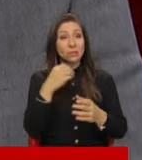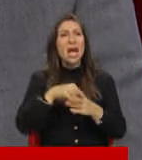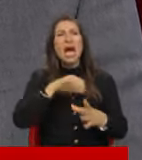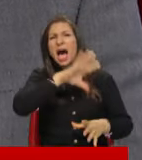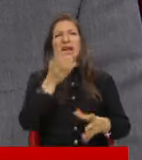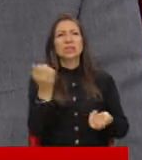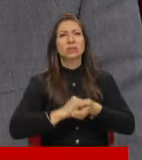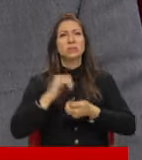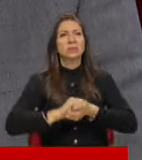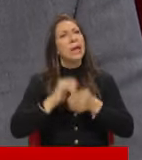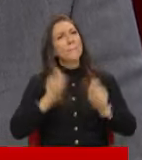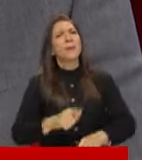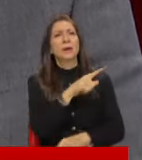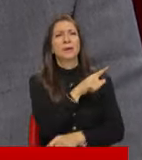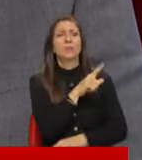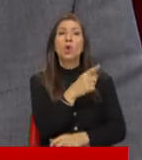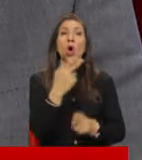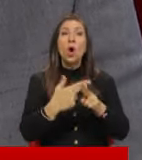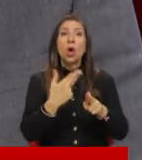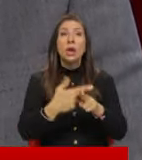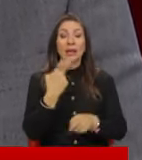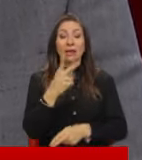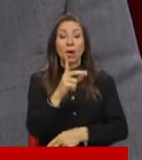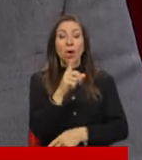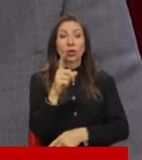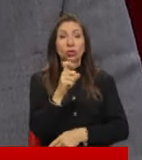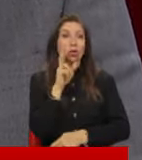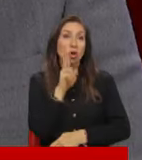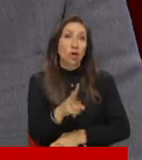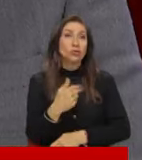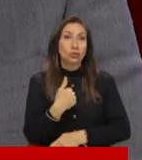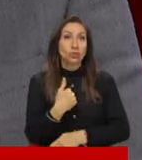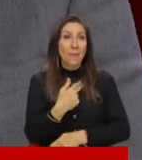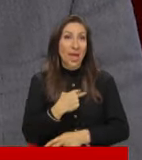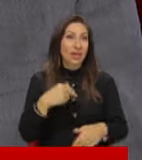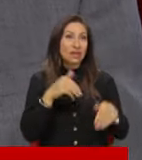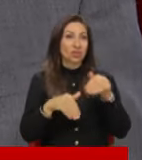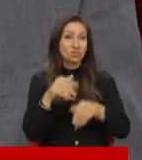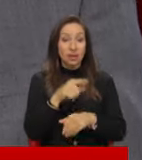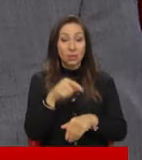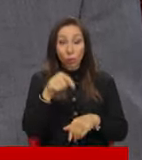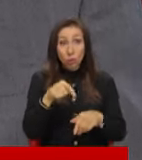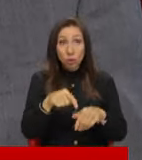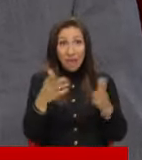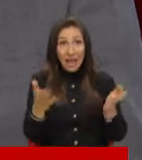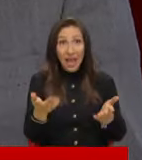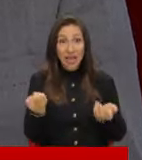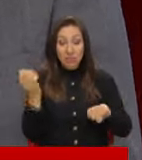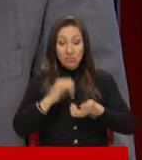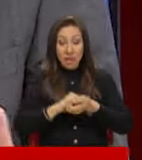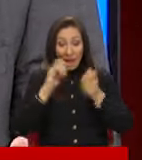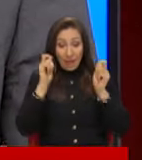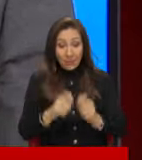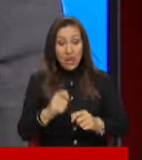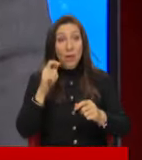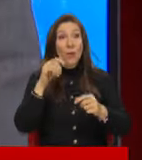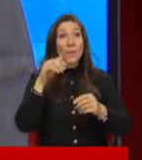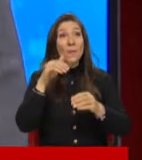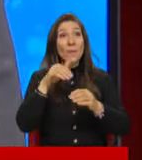herkesle işbirliği yapabilir bunun örneklerini 2019'da Biz gördük yerel seçimlerde Bugün de işbirliği yaptığı ve